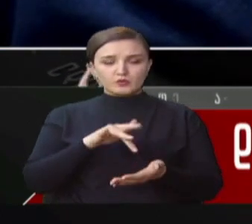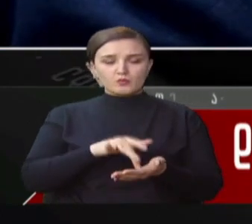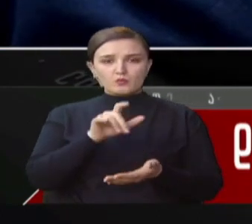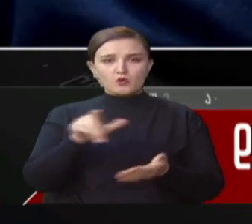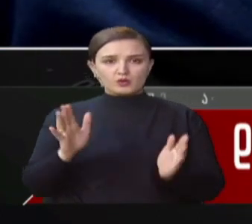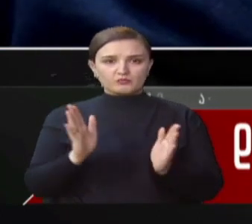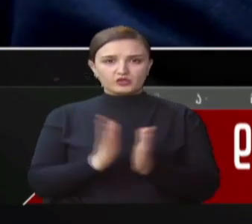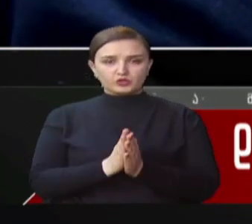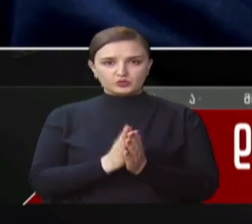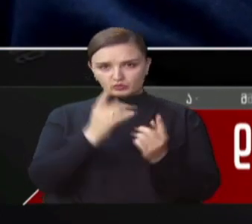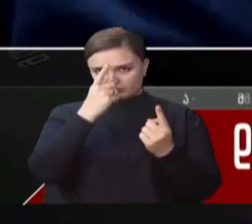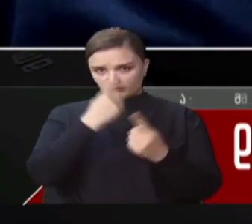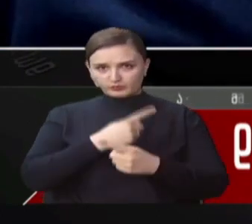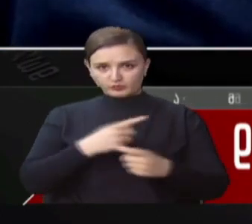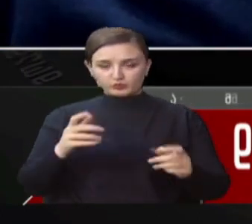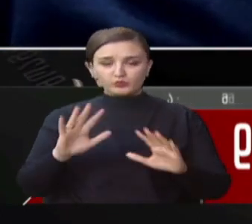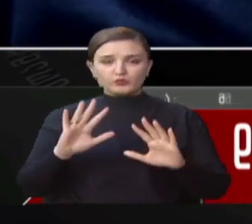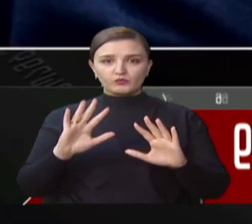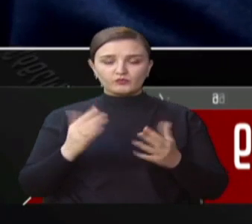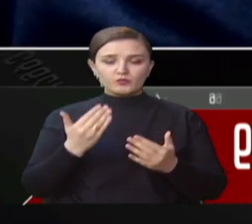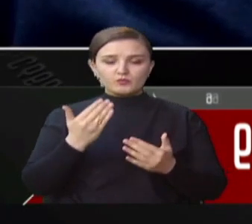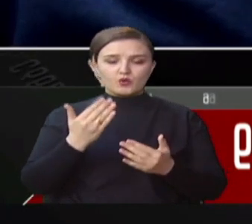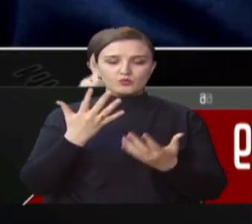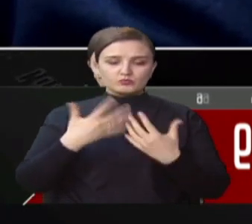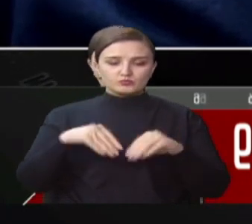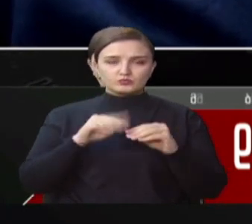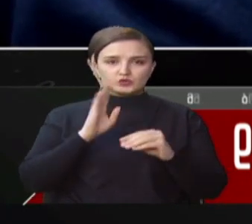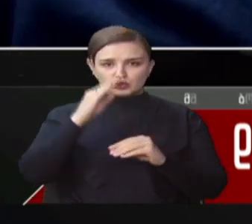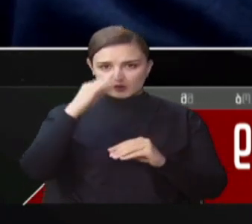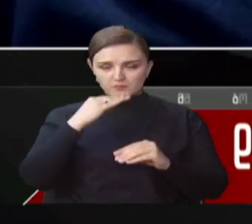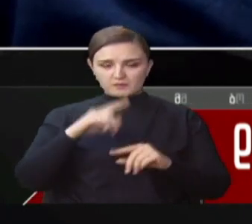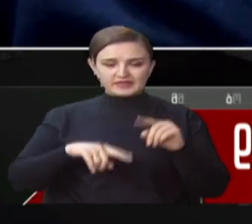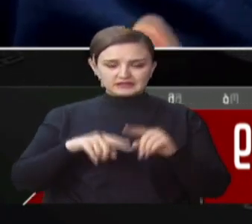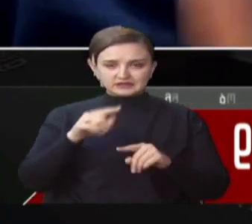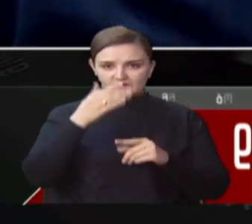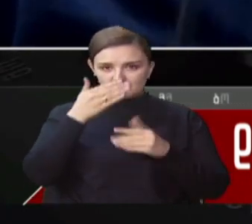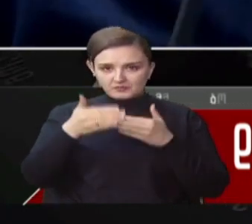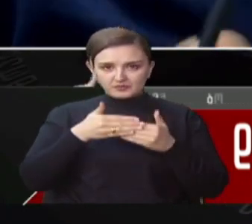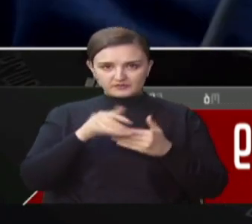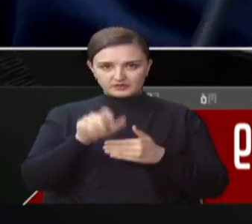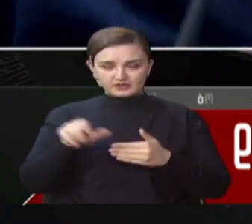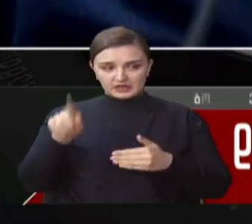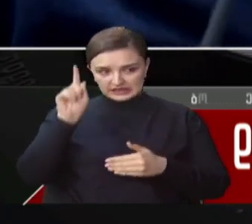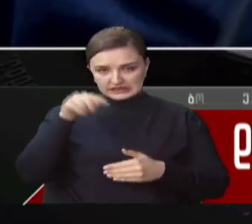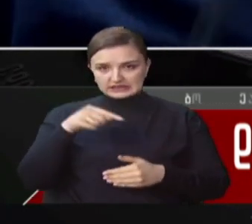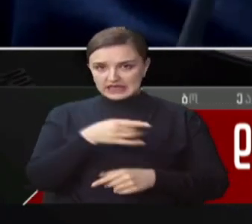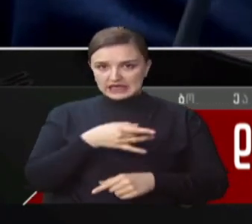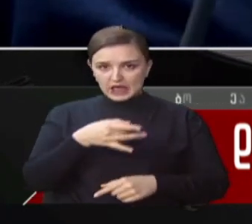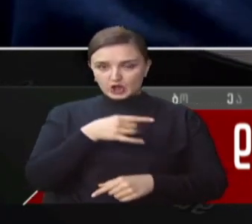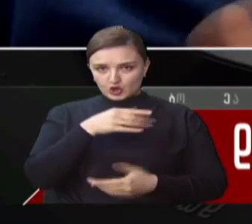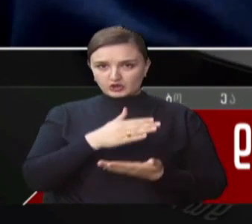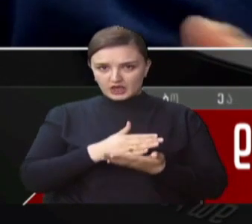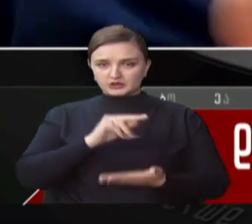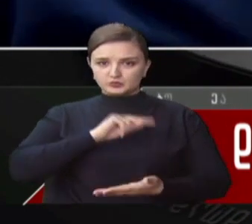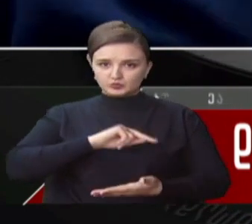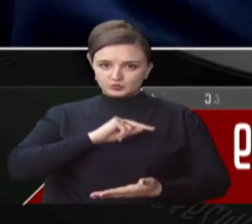მაქსიმალურად შემოგვეხმიანონ, მშობლებს, ოჯახის წევრებს, ვინ საქართველოში არ დარჩენილებდა, იციან, რომ ამ რეგიონში მუშაობს,